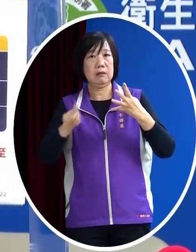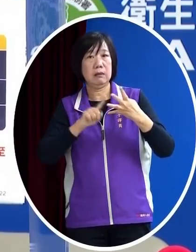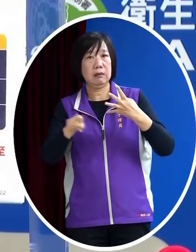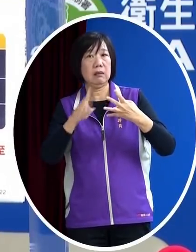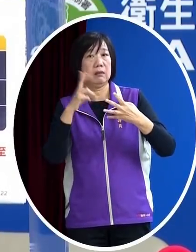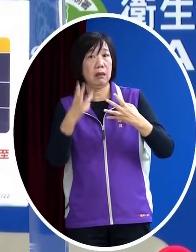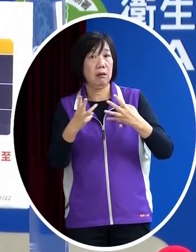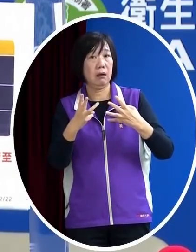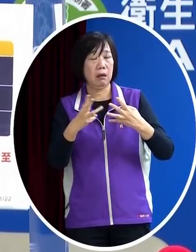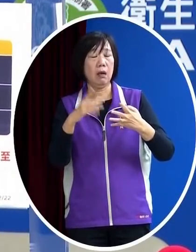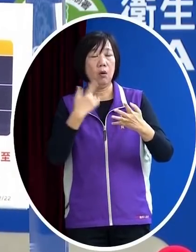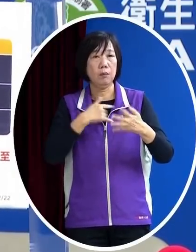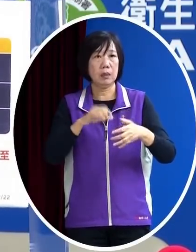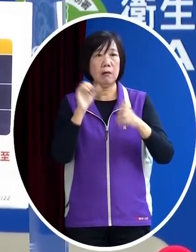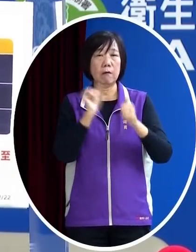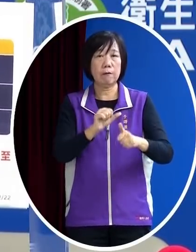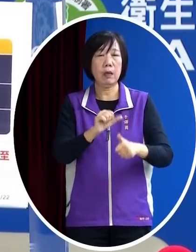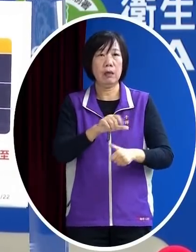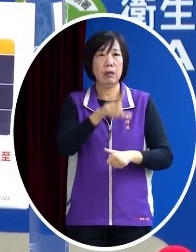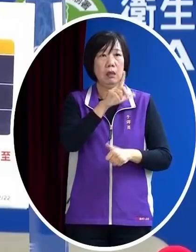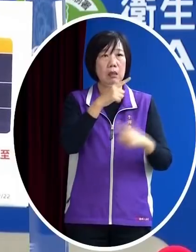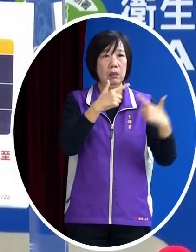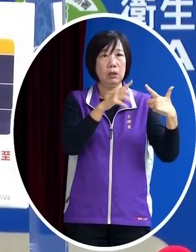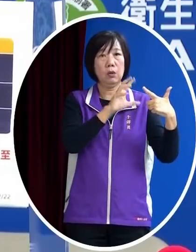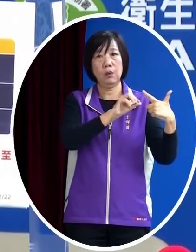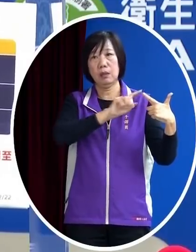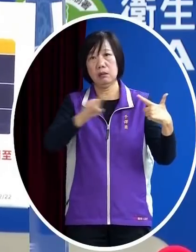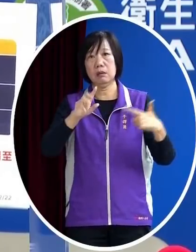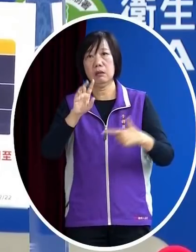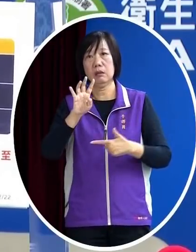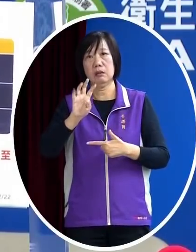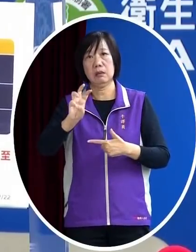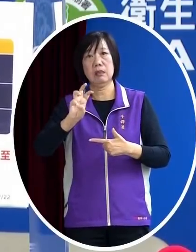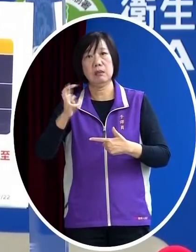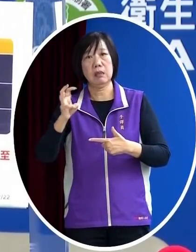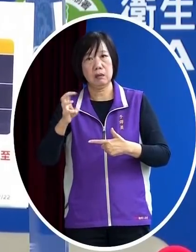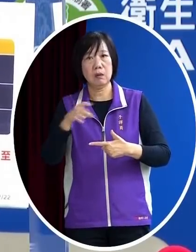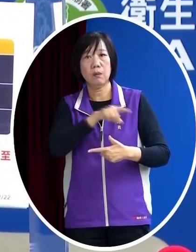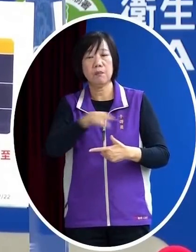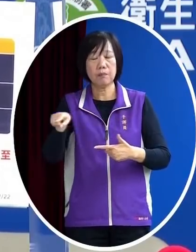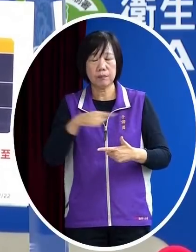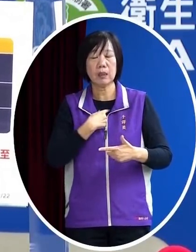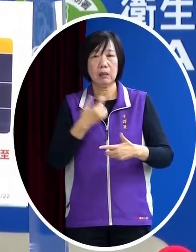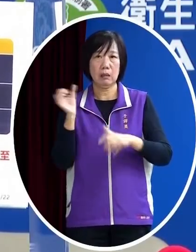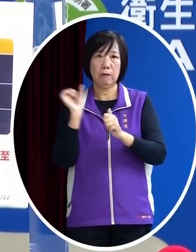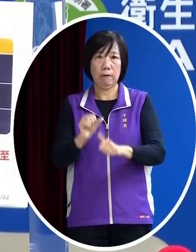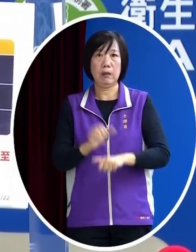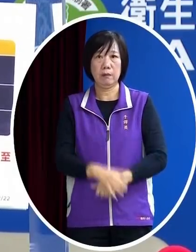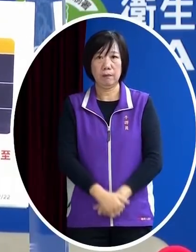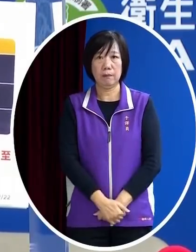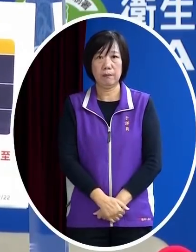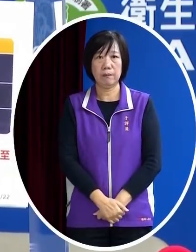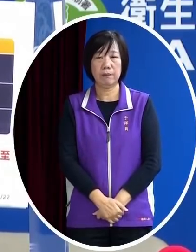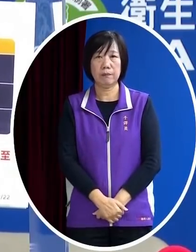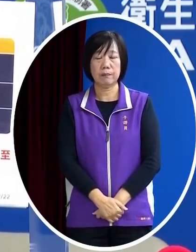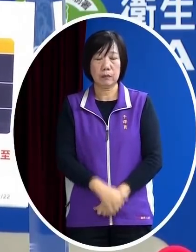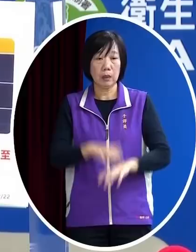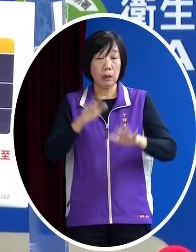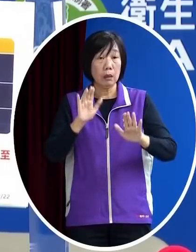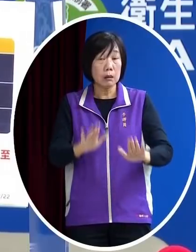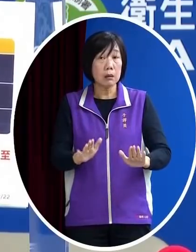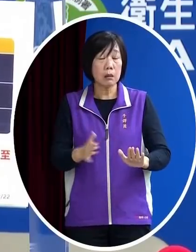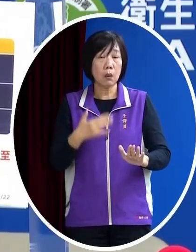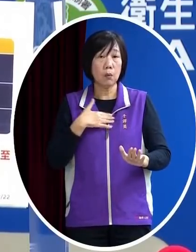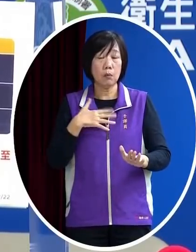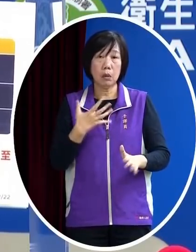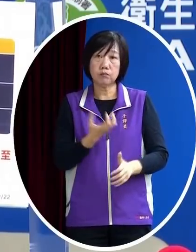币6万至30万元。这我们请地方卫生单位会予以开罚。那目前我们已